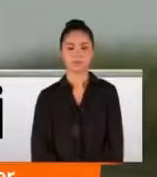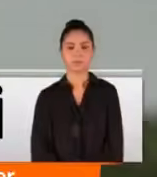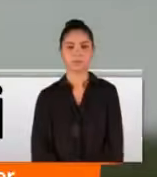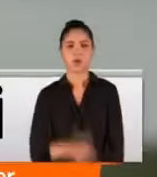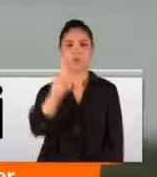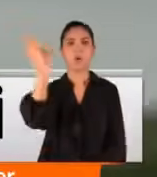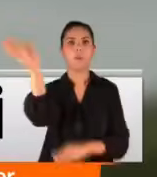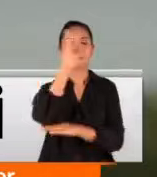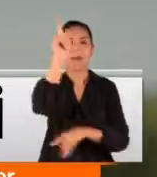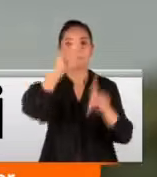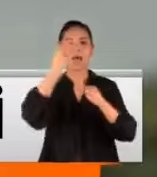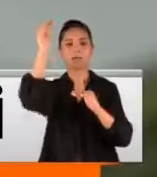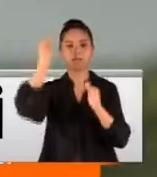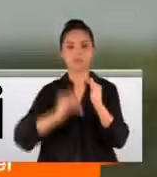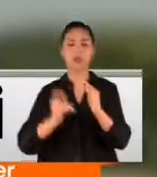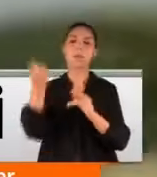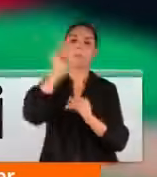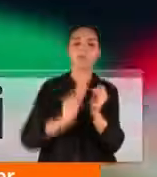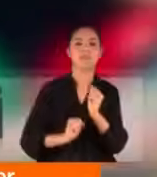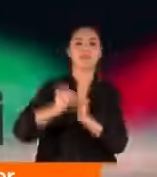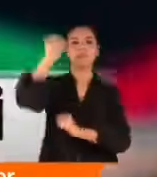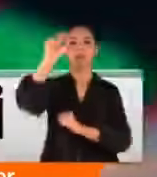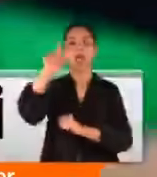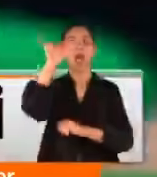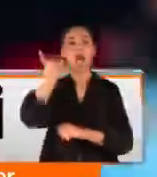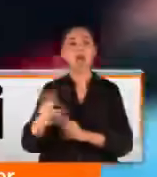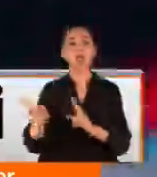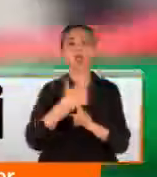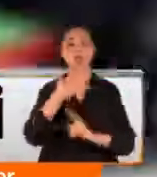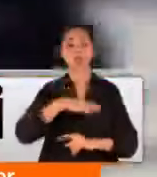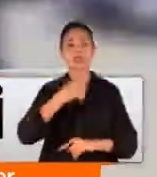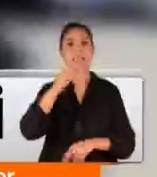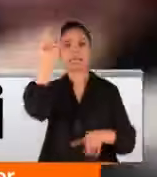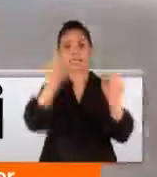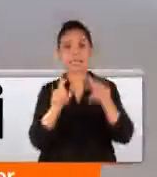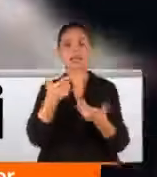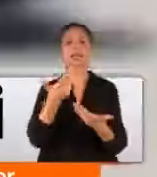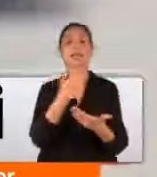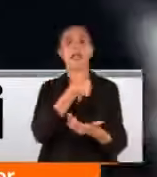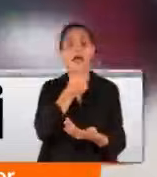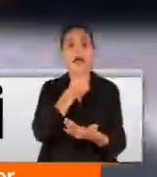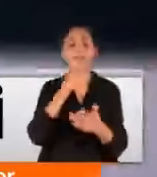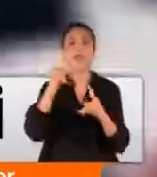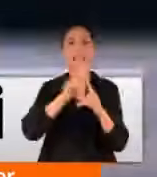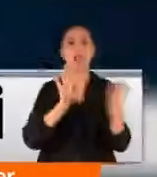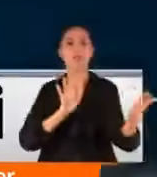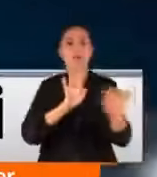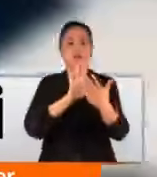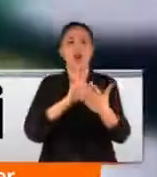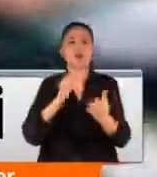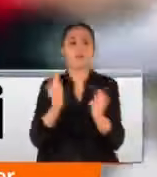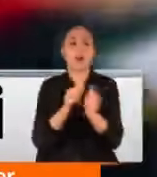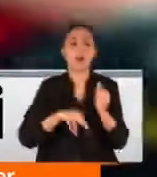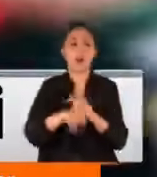İndirilen bayrakların bir kısmı tekrar göndere çekildi. Haklarını korumak isteyen kadınlar ve erkekler de Taliban'a karşı omuz omuza